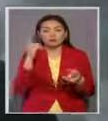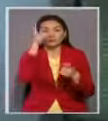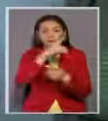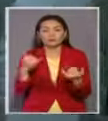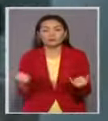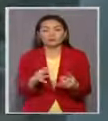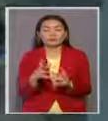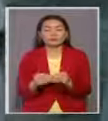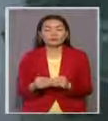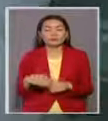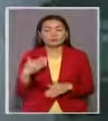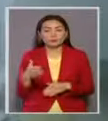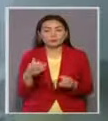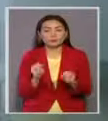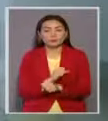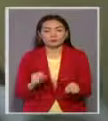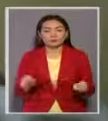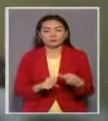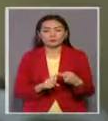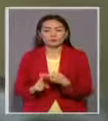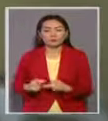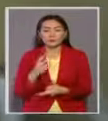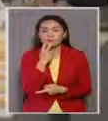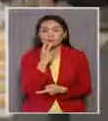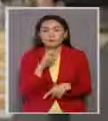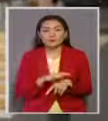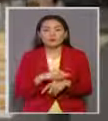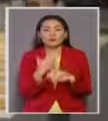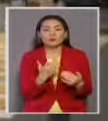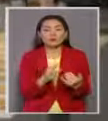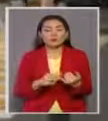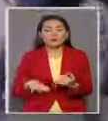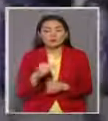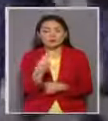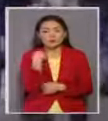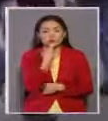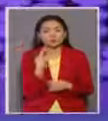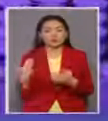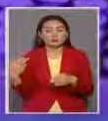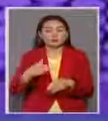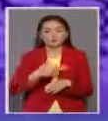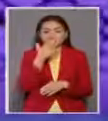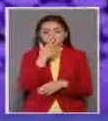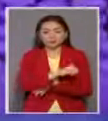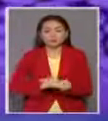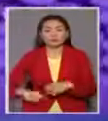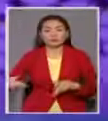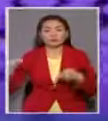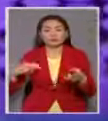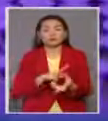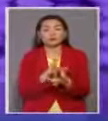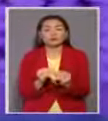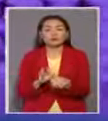что пошли на такой шаг для недопущения ввоза обезьяньей оспы в страну лицами, пересекающими границу. При